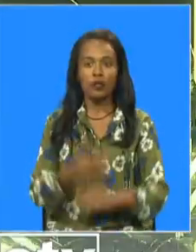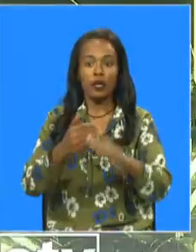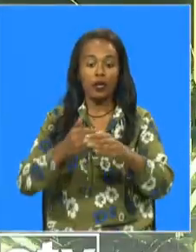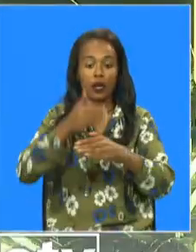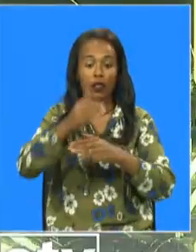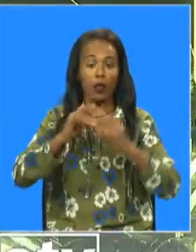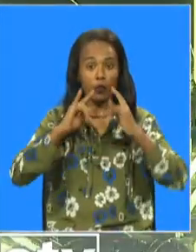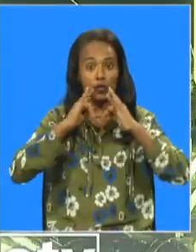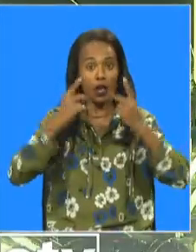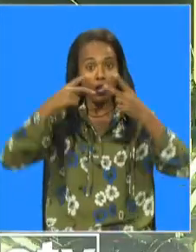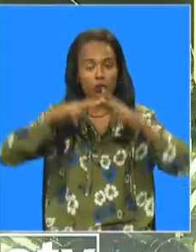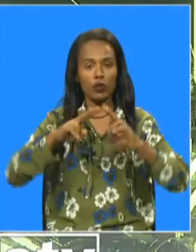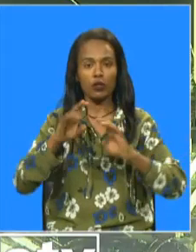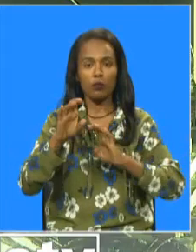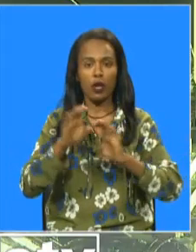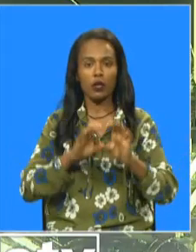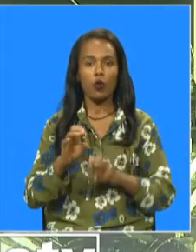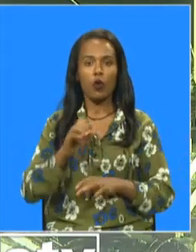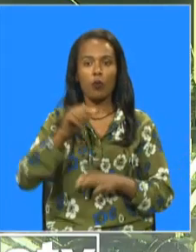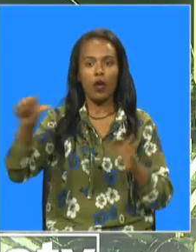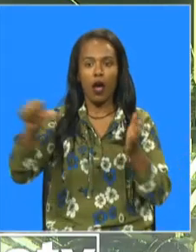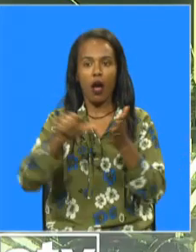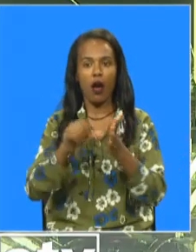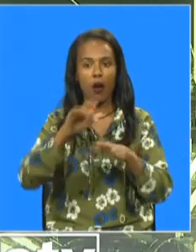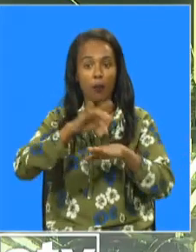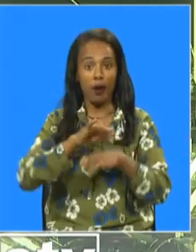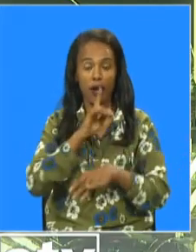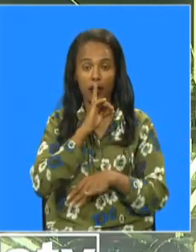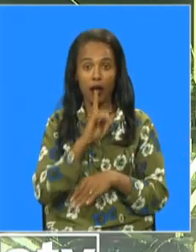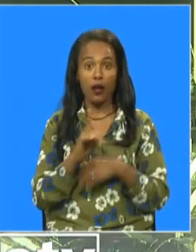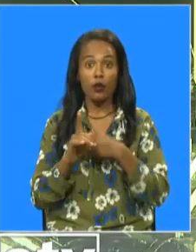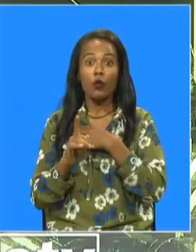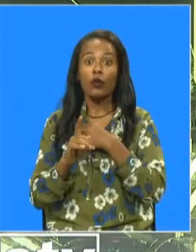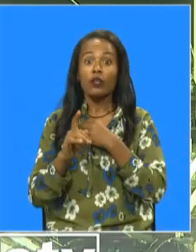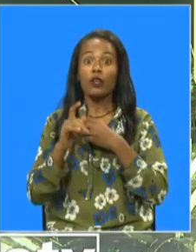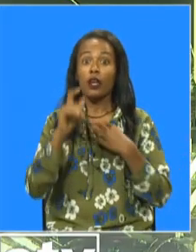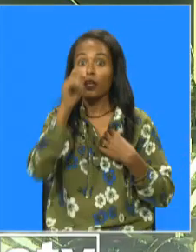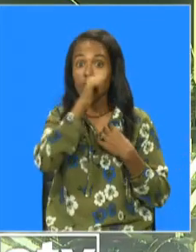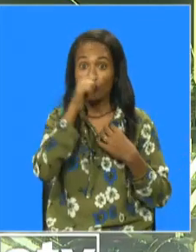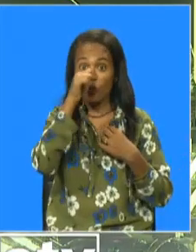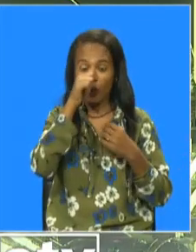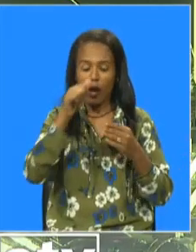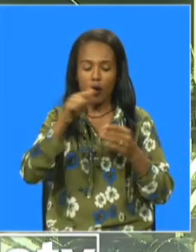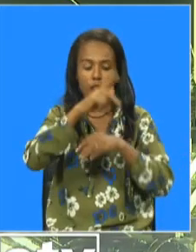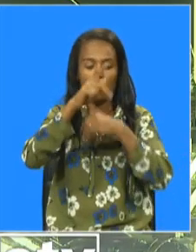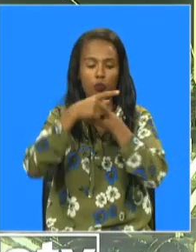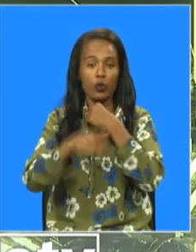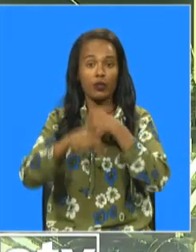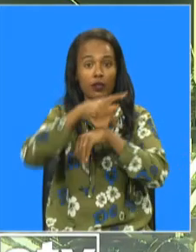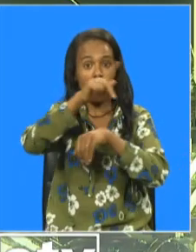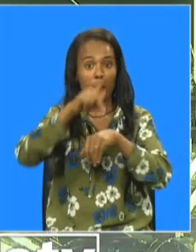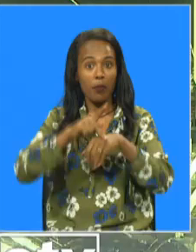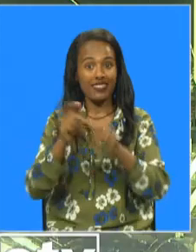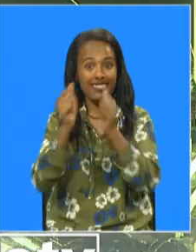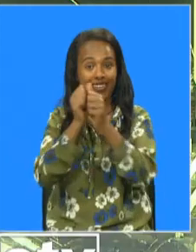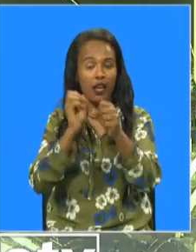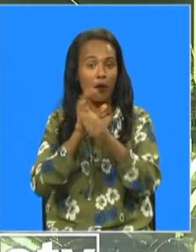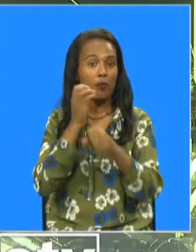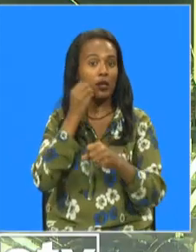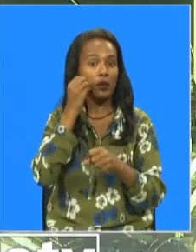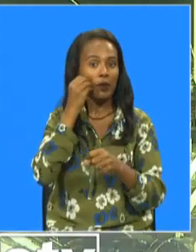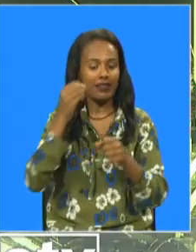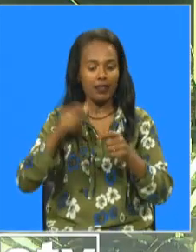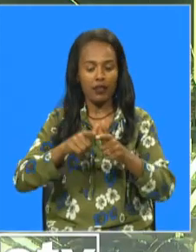ቀጣዩ ዜና ትኩረት የሚያደርገው በአባይ ጉዳይ ላይ ነው። የኢትዮጵያ ፖለቲካ ፓርቲዎች ጋራ ምክር ቤት ከታላቁ ህዳሴ